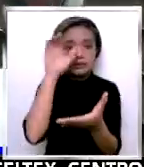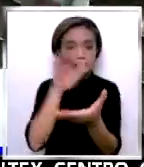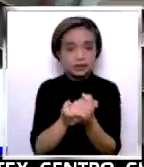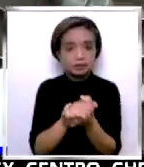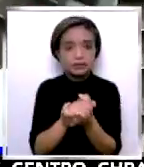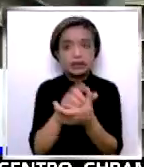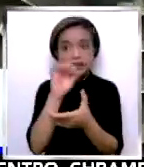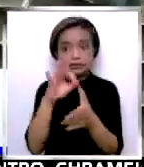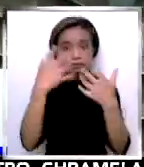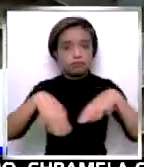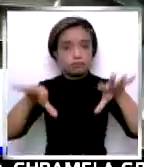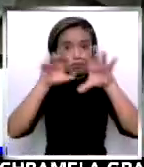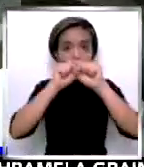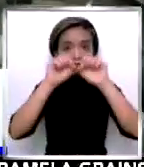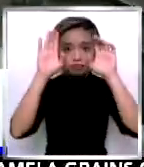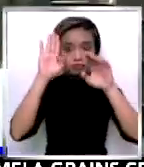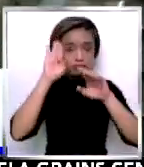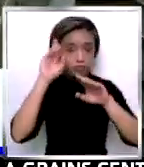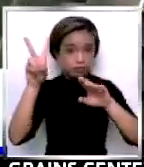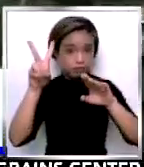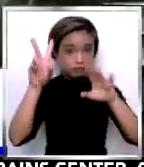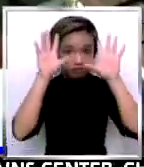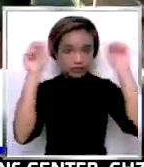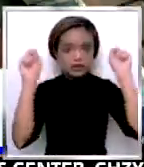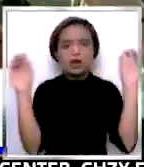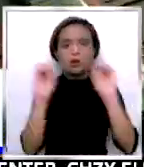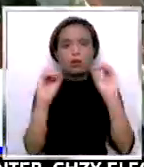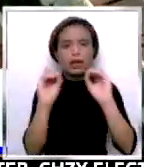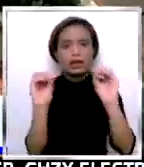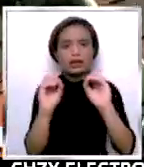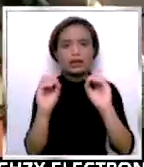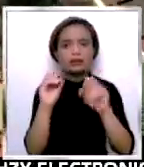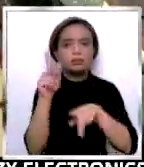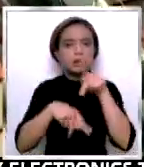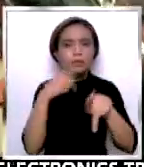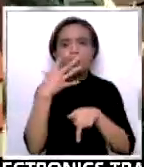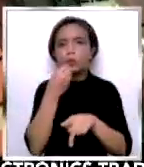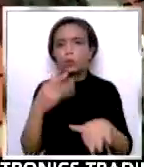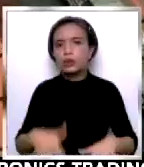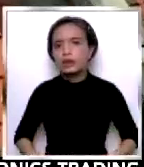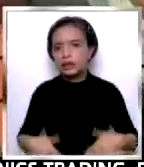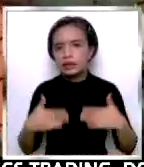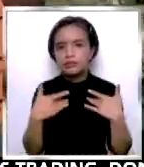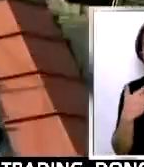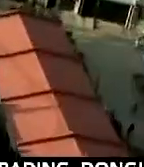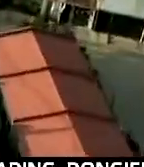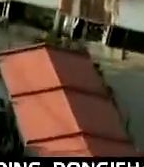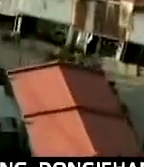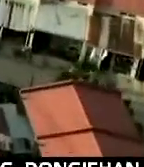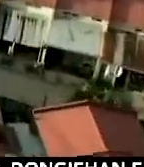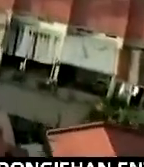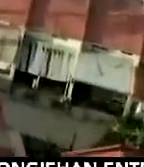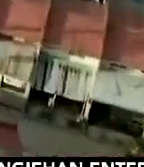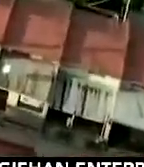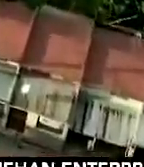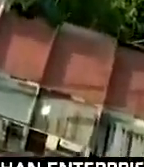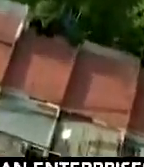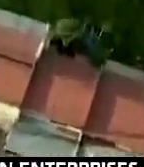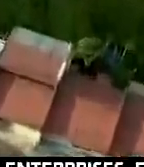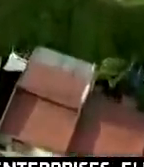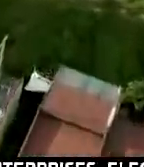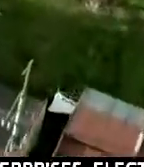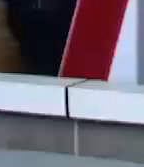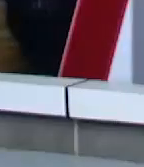Administrasyong Marcos Jr., wala nang informal settler sa bansa. Para sa GMA Integrated News, Rafi Tima nakatutok,